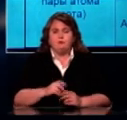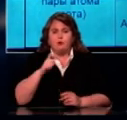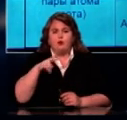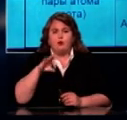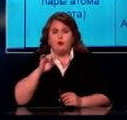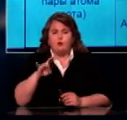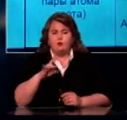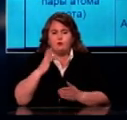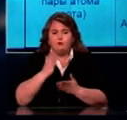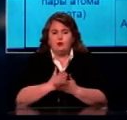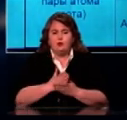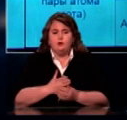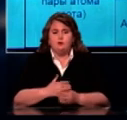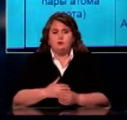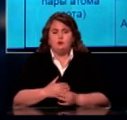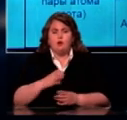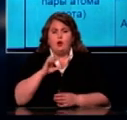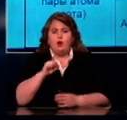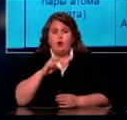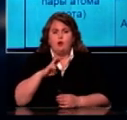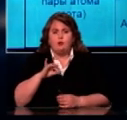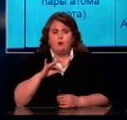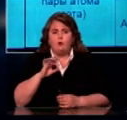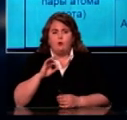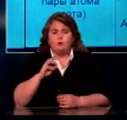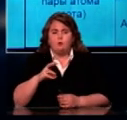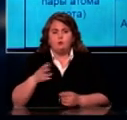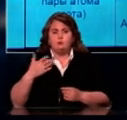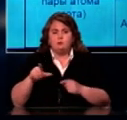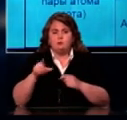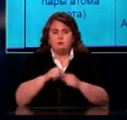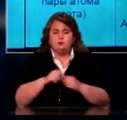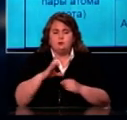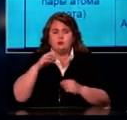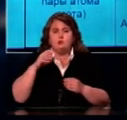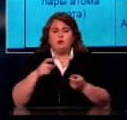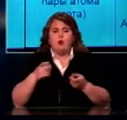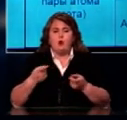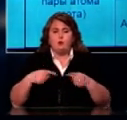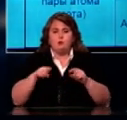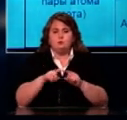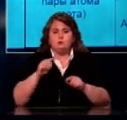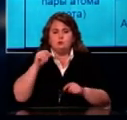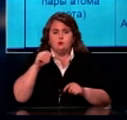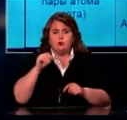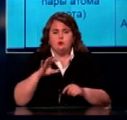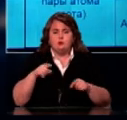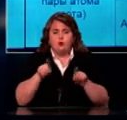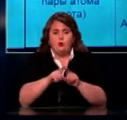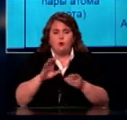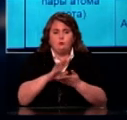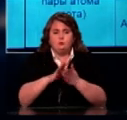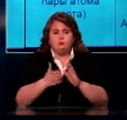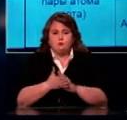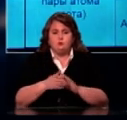Хлор, являясь анионом, уже присоединяется, образуя соль. Точно так же по этому же